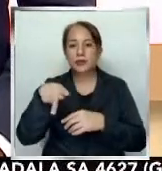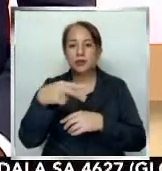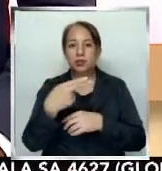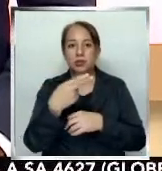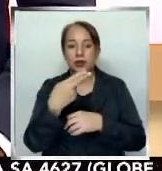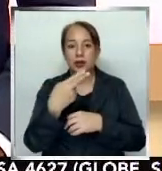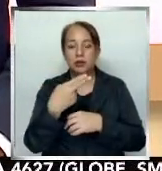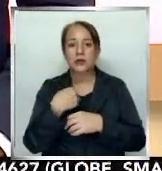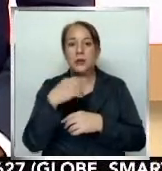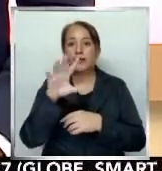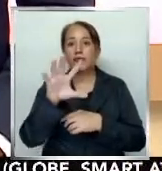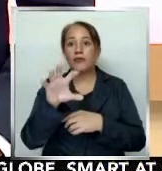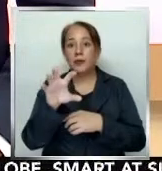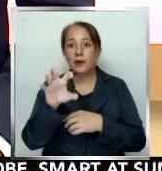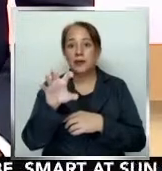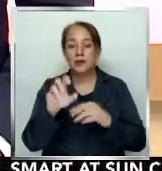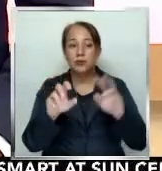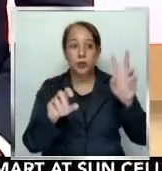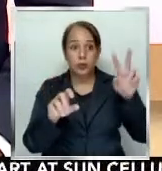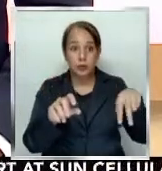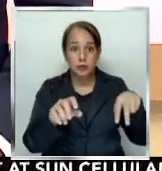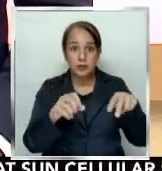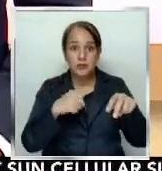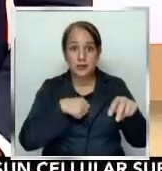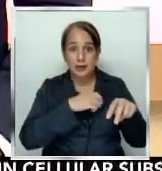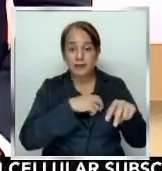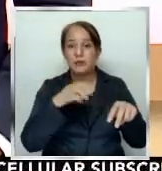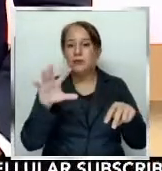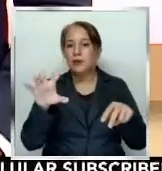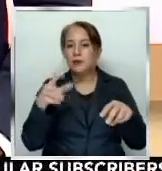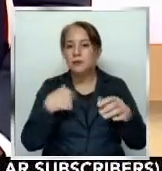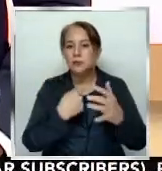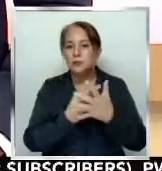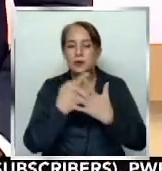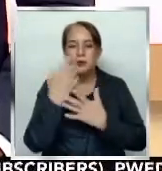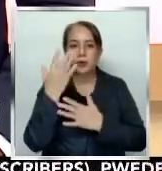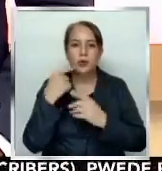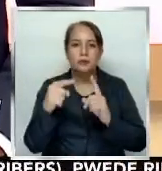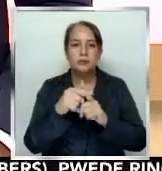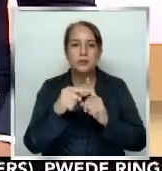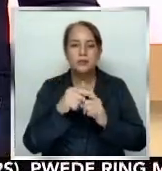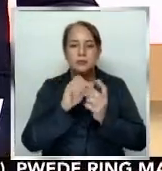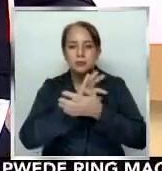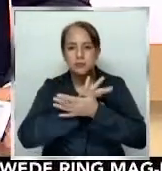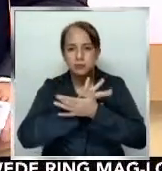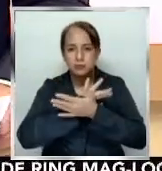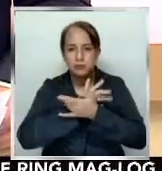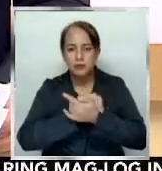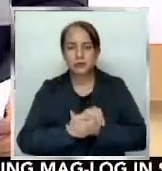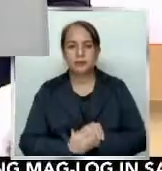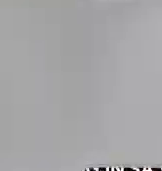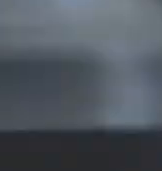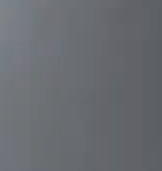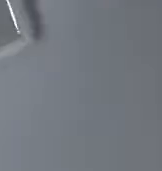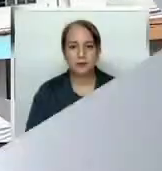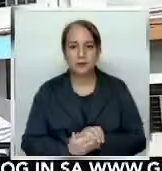500 na sa 2,000 nilang tauhan ang naka-quarantine dahil positibo sa COVID. Nakatutok si Joseph Moro.